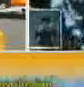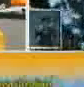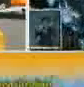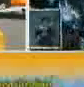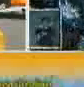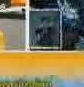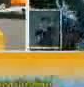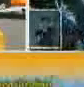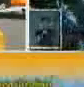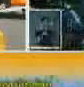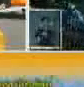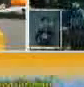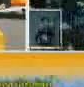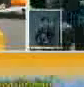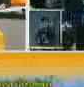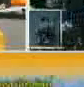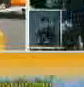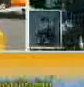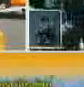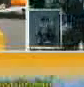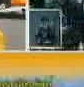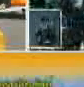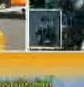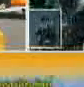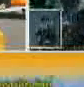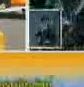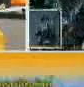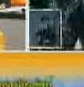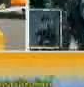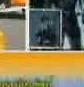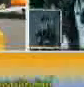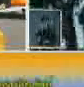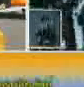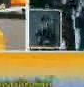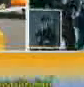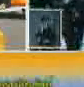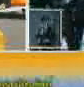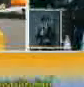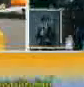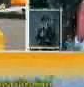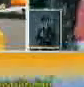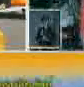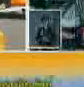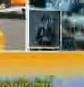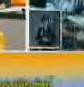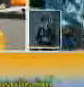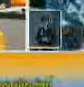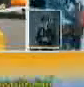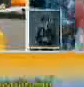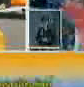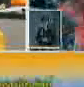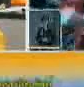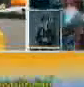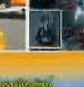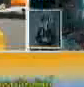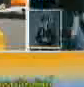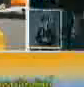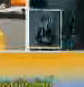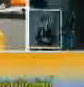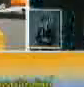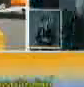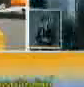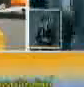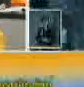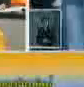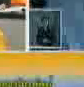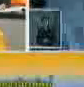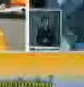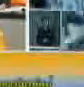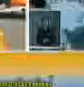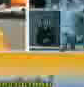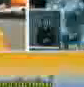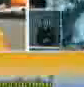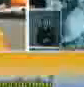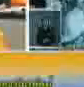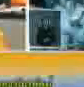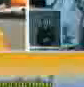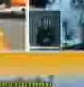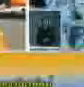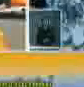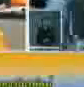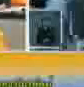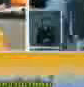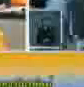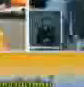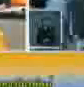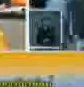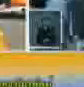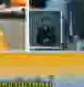วีไกรผมไม่ใช่ทหาร เดี๋ยวนะดูคุณกวีไกร ก็ไม่ใช่สื่อมวลชน ฟังที่ก่อนสิจ้าเธอฟังก่อนเธอคนไหนเนี่ย